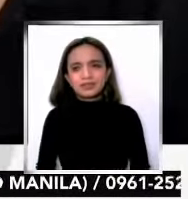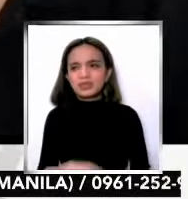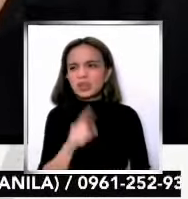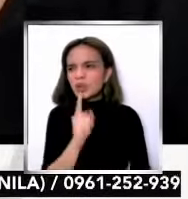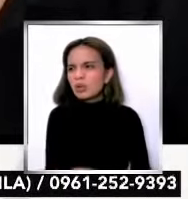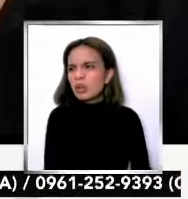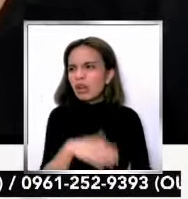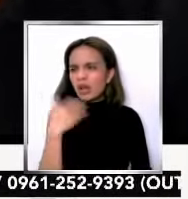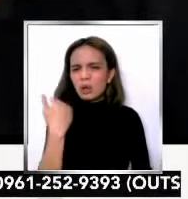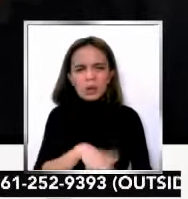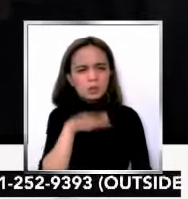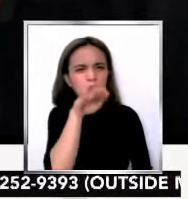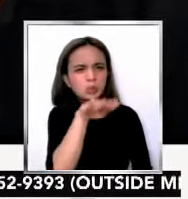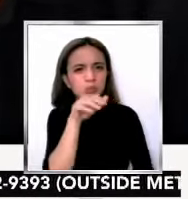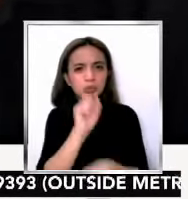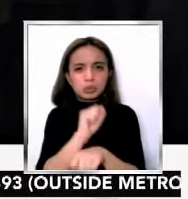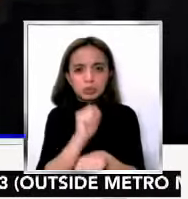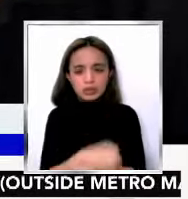Very happy, ma'am. Very happy